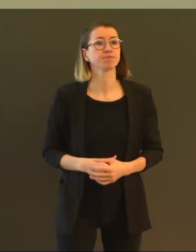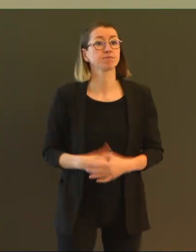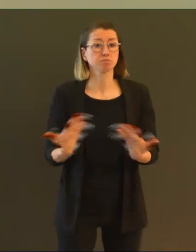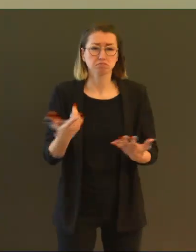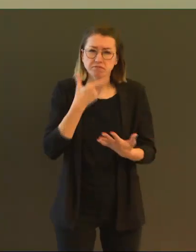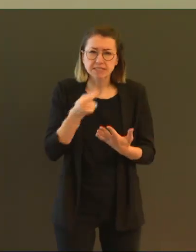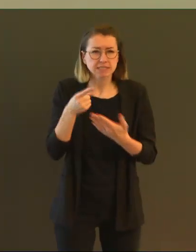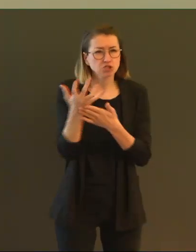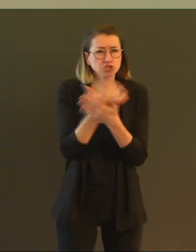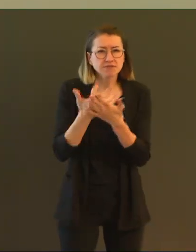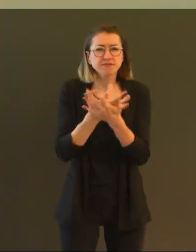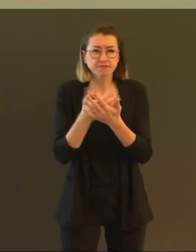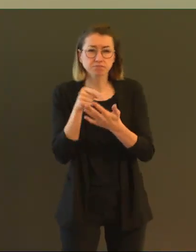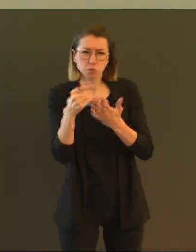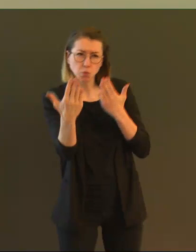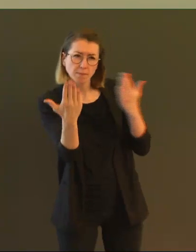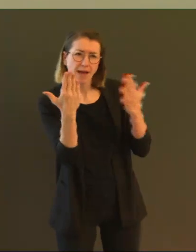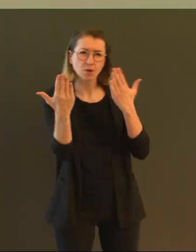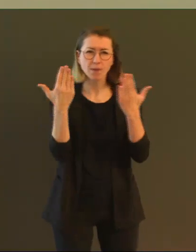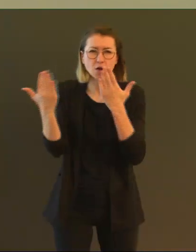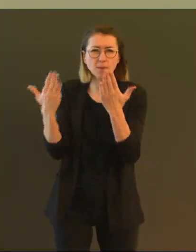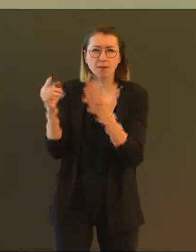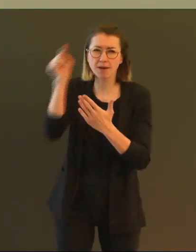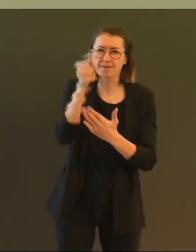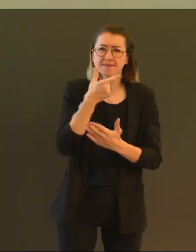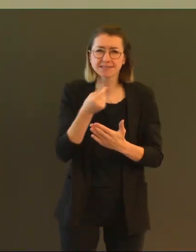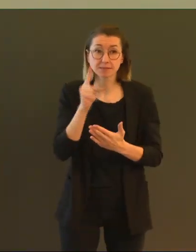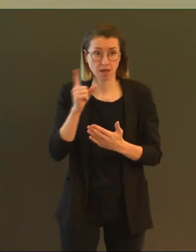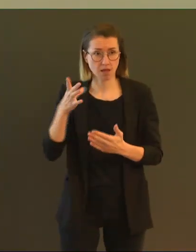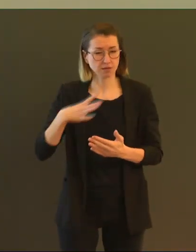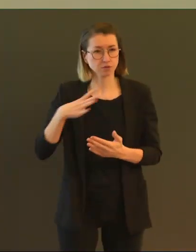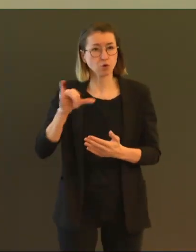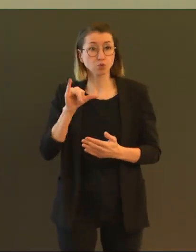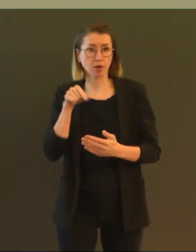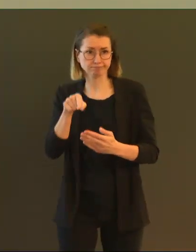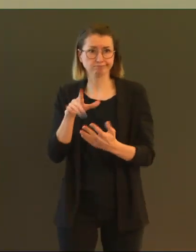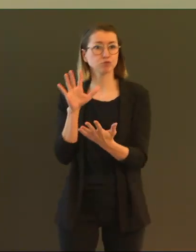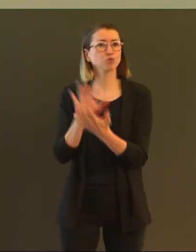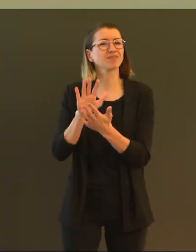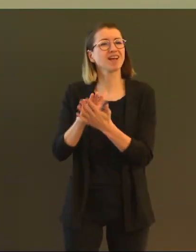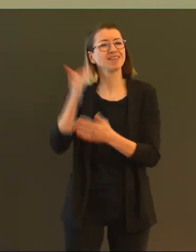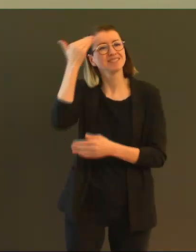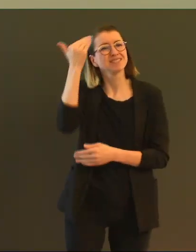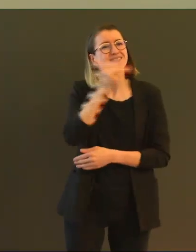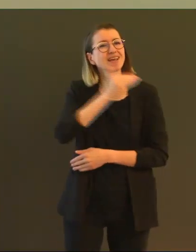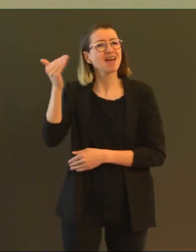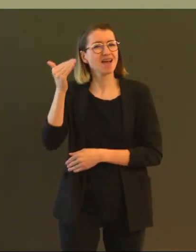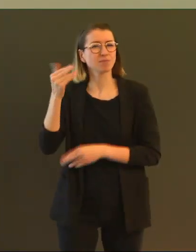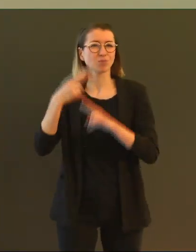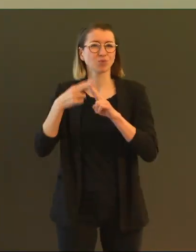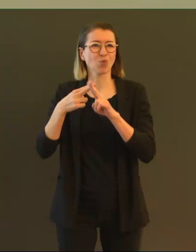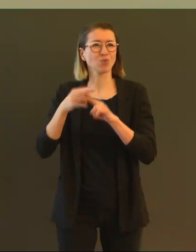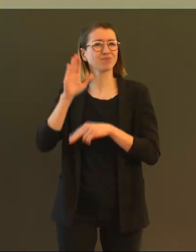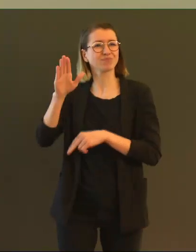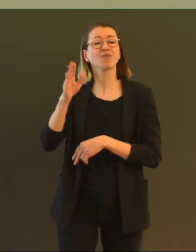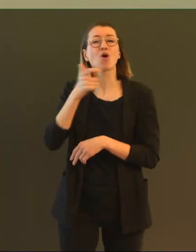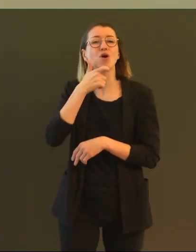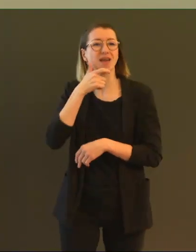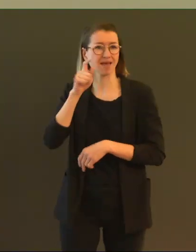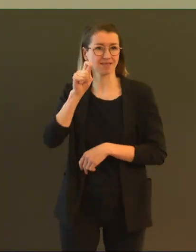s'attarder à une étude publiée par un journal extrêmement sérieux qui est The Economist et dont vous voyez le graphique ici, et qui parle